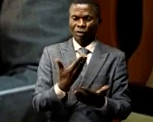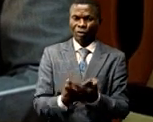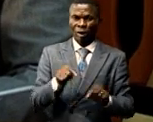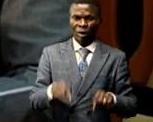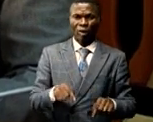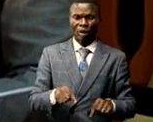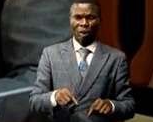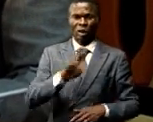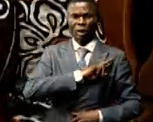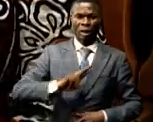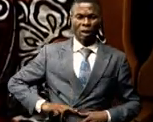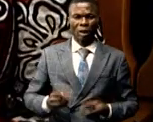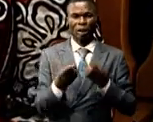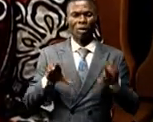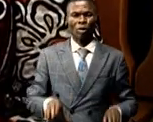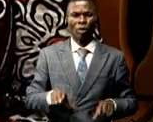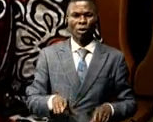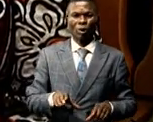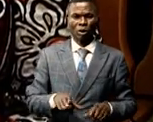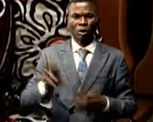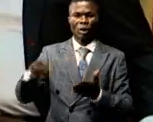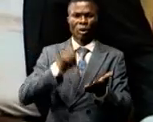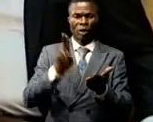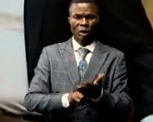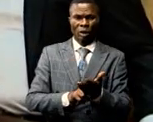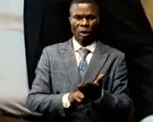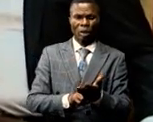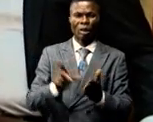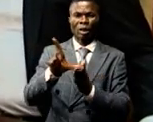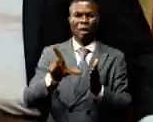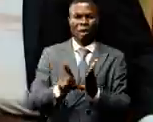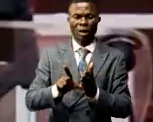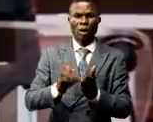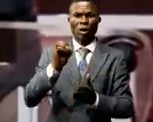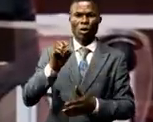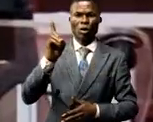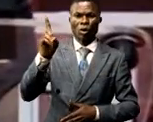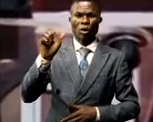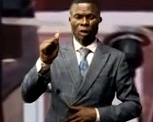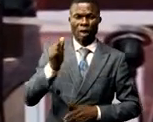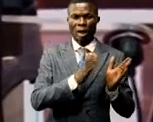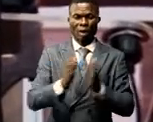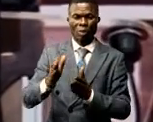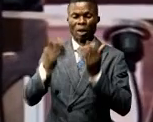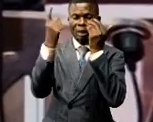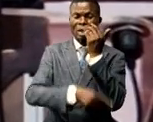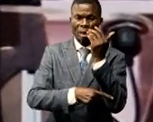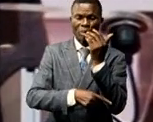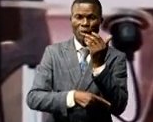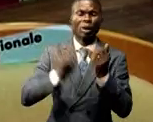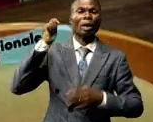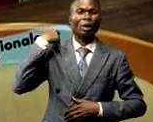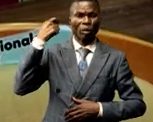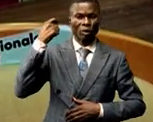la République démocratique du Congo est signataire du traité de l'OADA et ce dernier prévoit des sanctions pénales pour certaines de